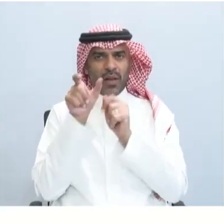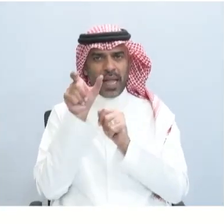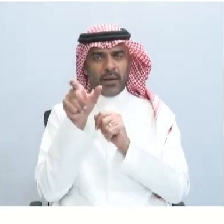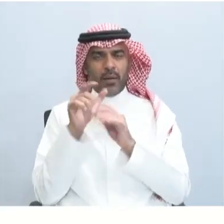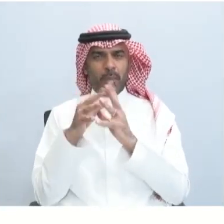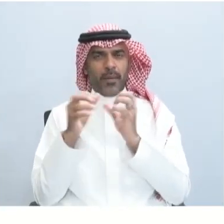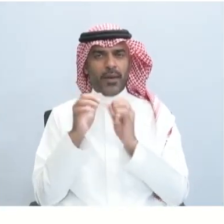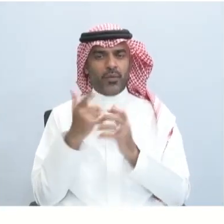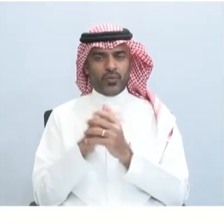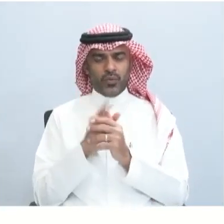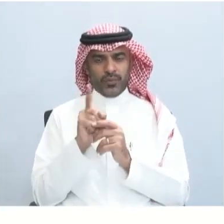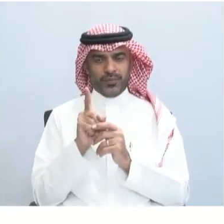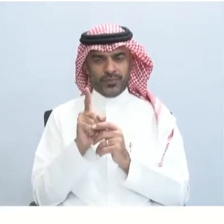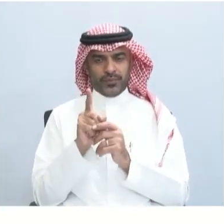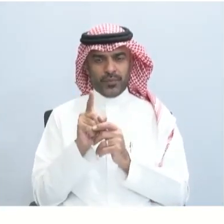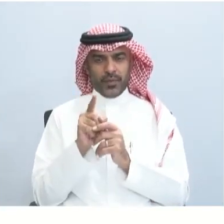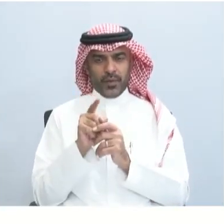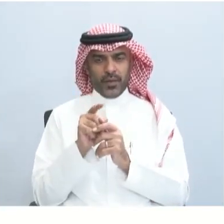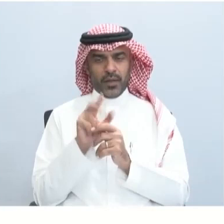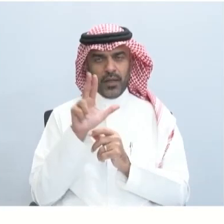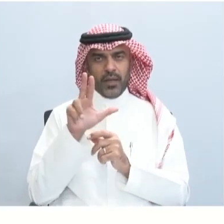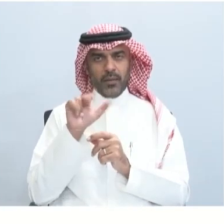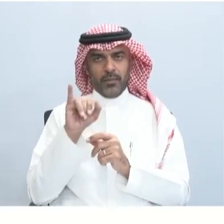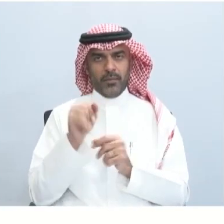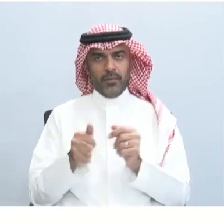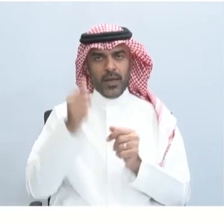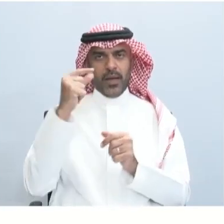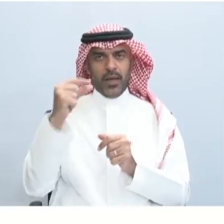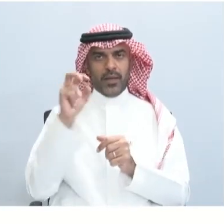المفردات لدينا الماده